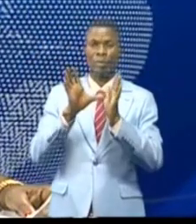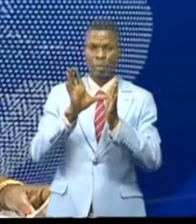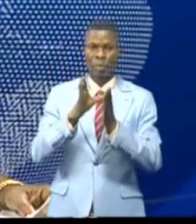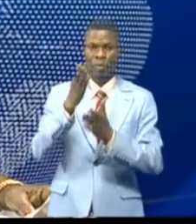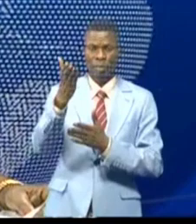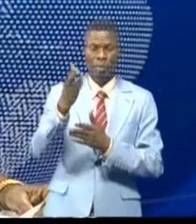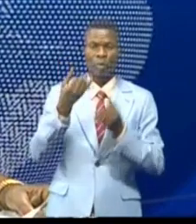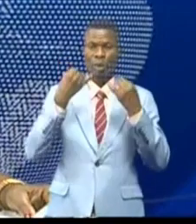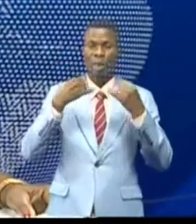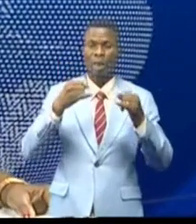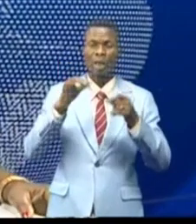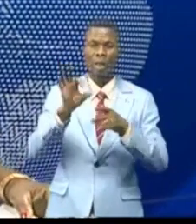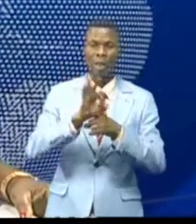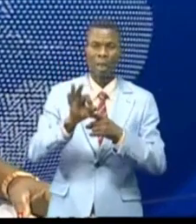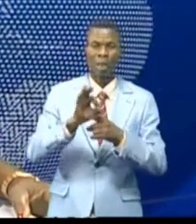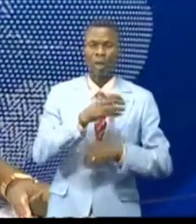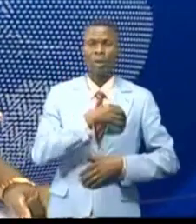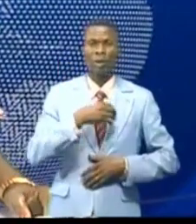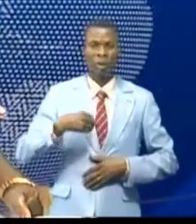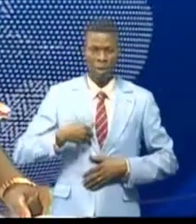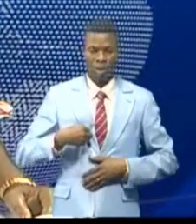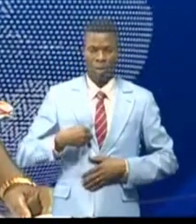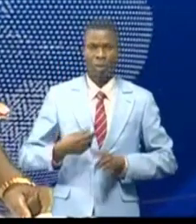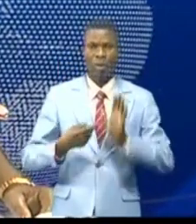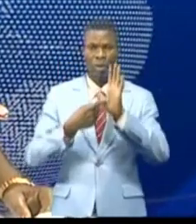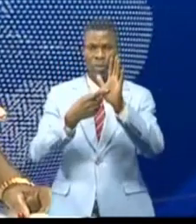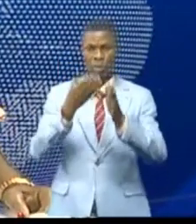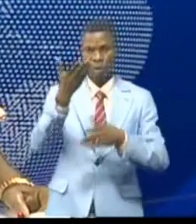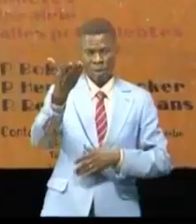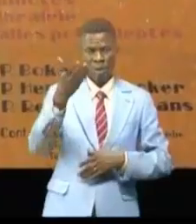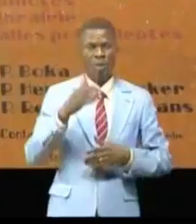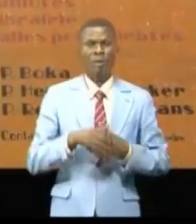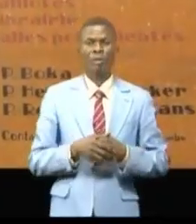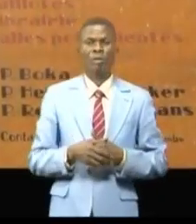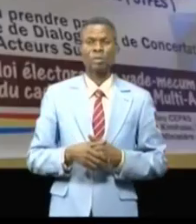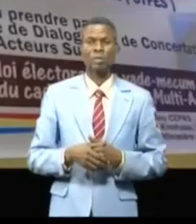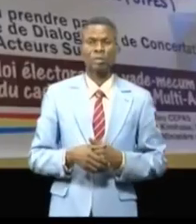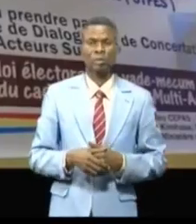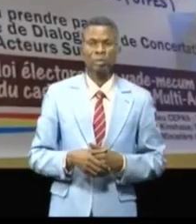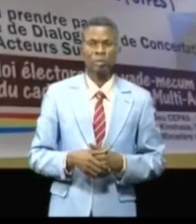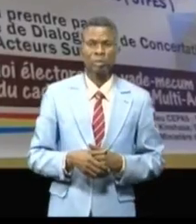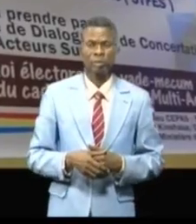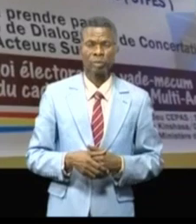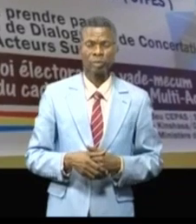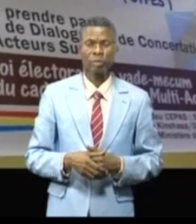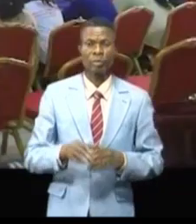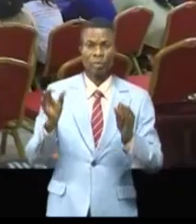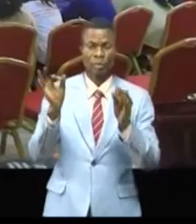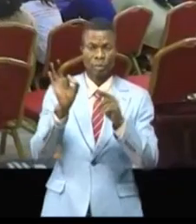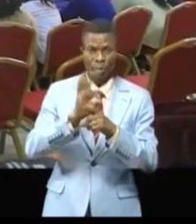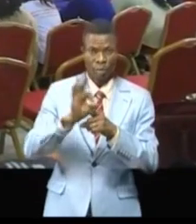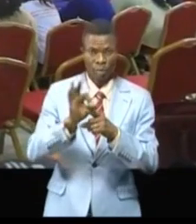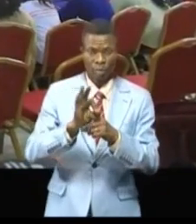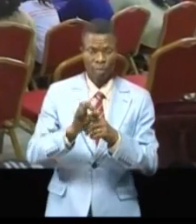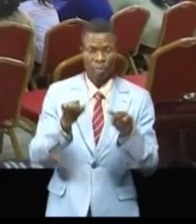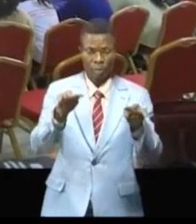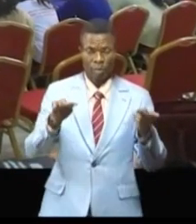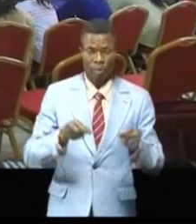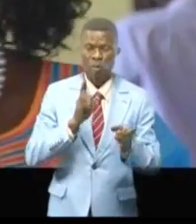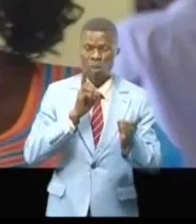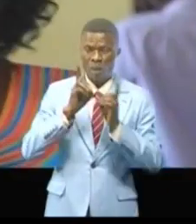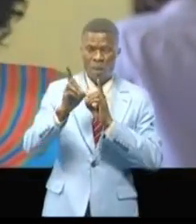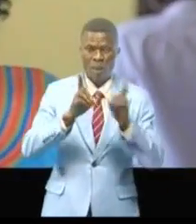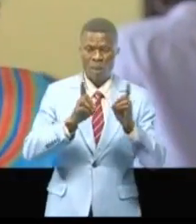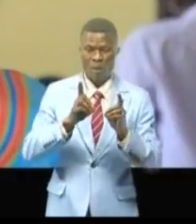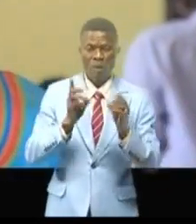la formation de femmes que nous propose la réalisation. Cet atelier se veut un cadre de dialogue et